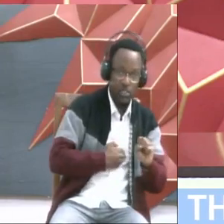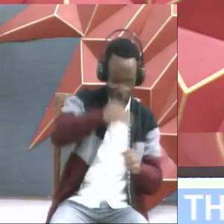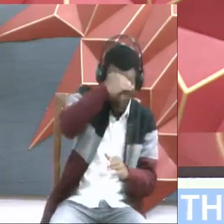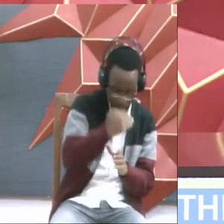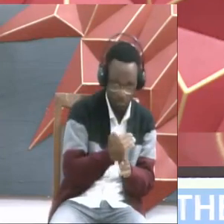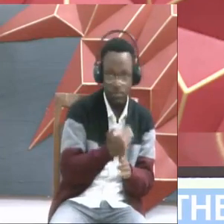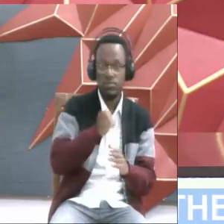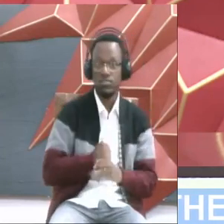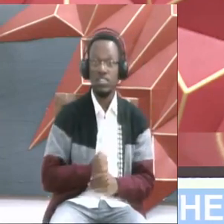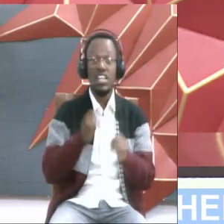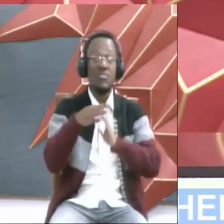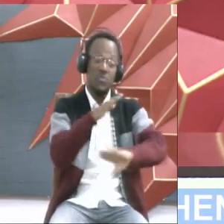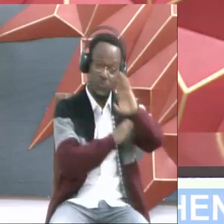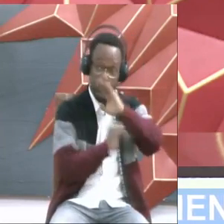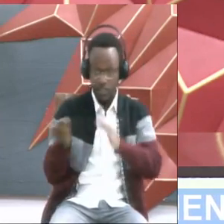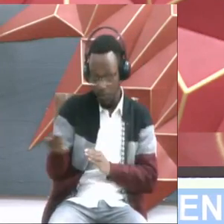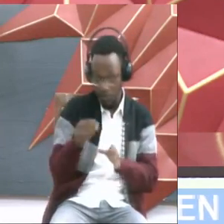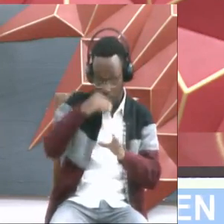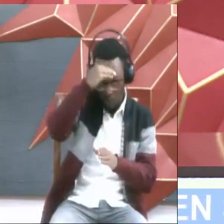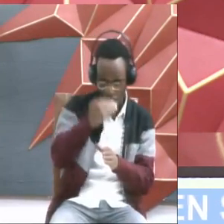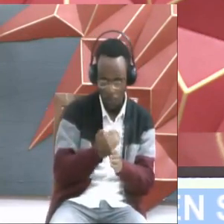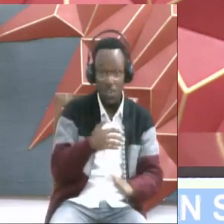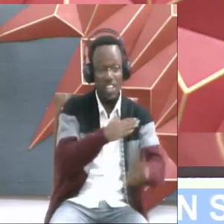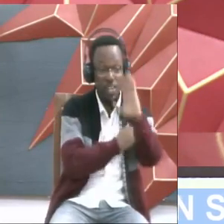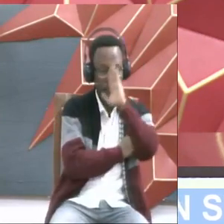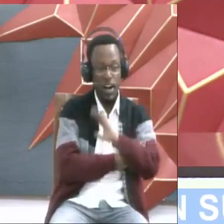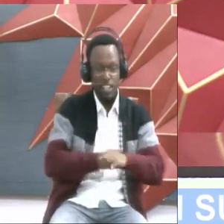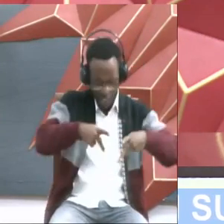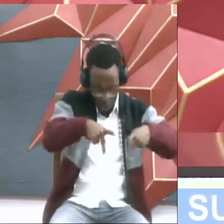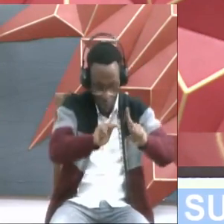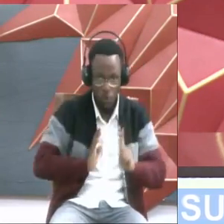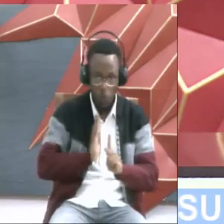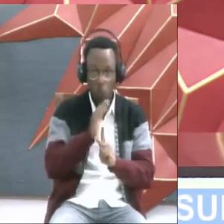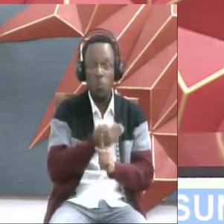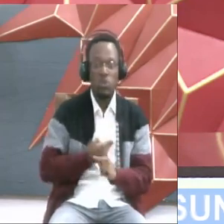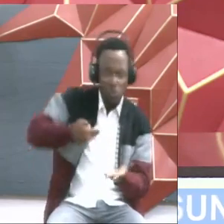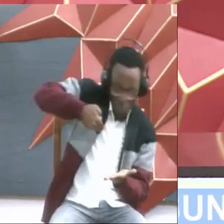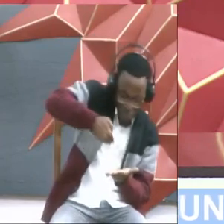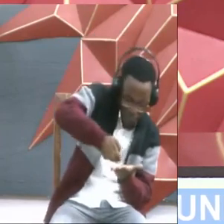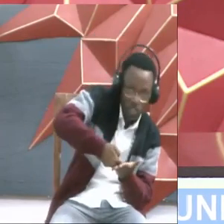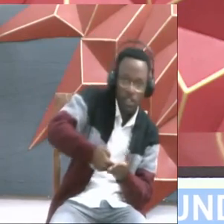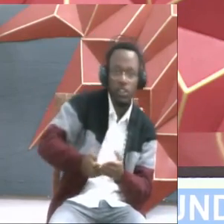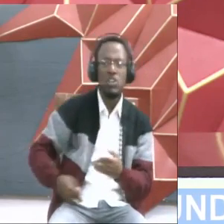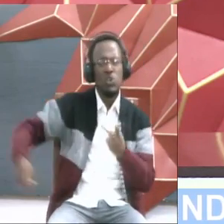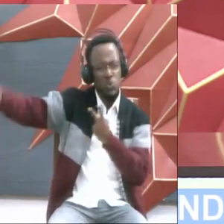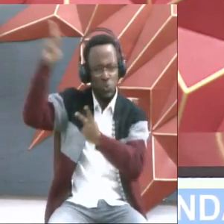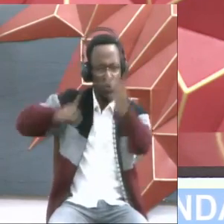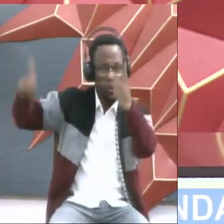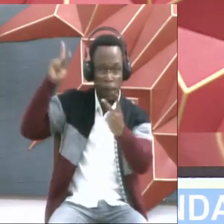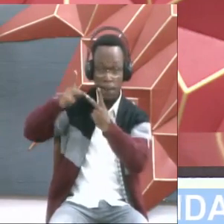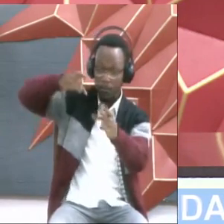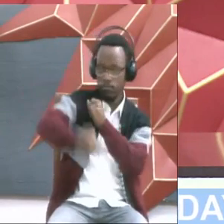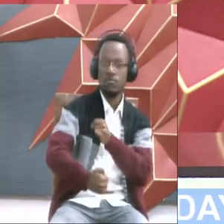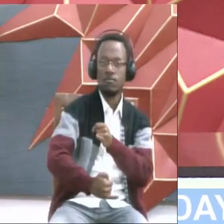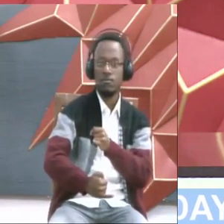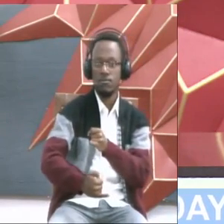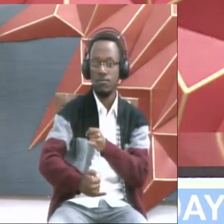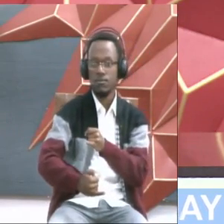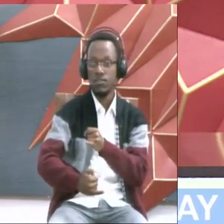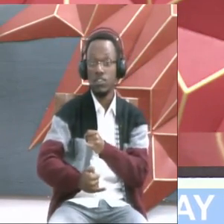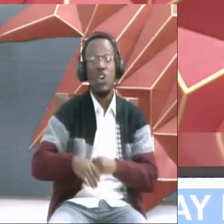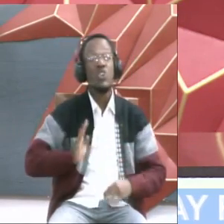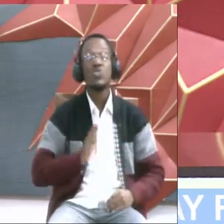ariyo yatugeze kubibamo ni nayo izodushoboza gushika ku iherezo amen ntituri mu